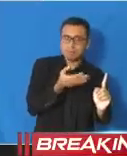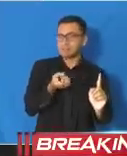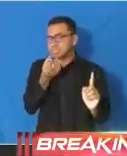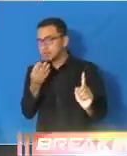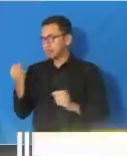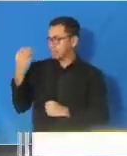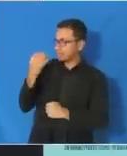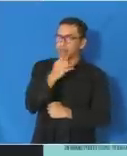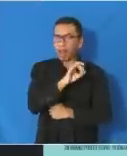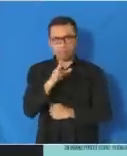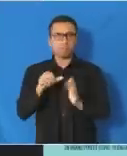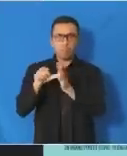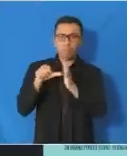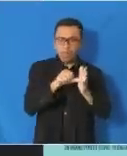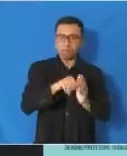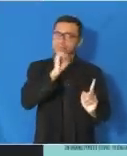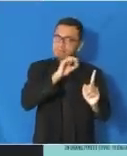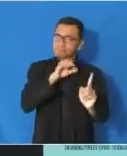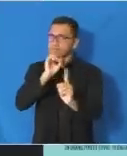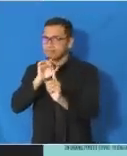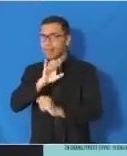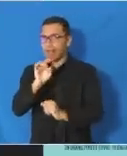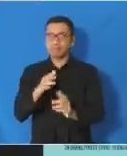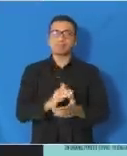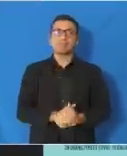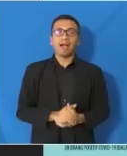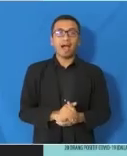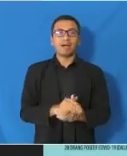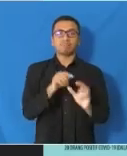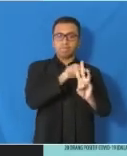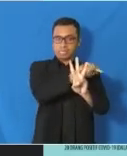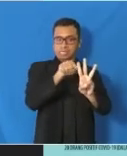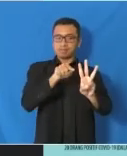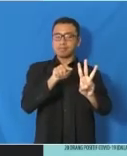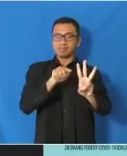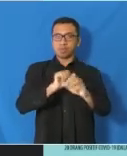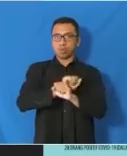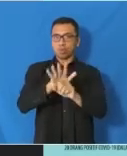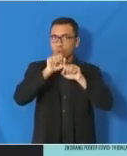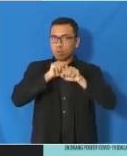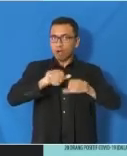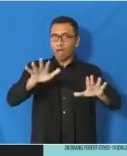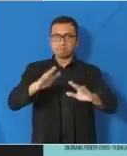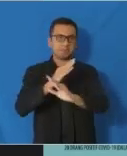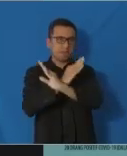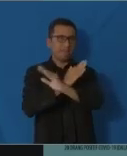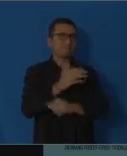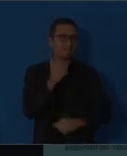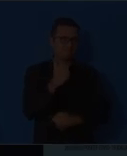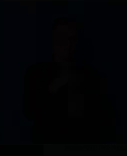lainnya ini menjadi kunci gitar untuk keberhasilan pencegahan dan pengendalian konflik